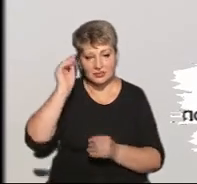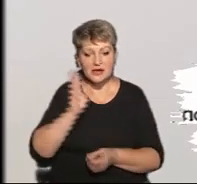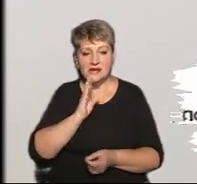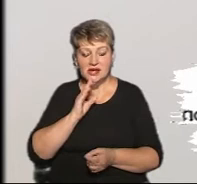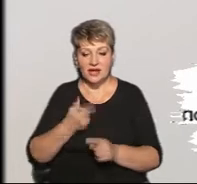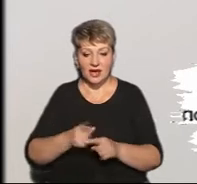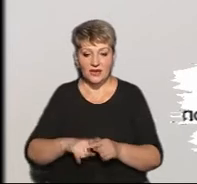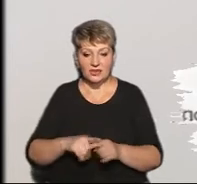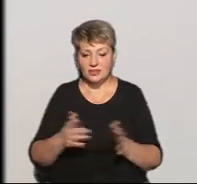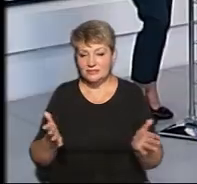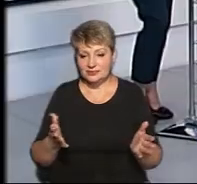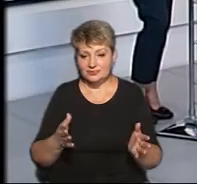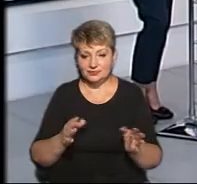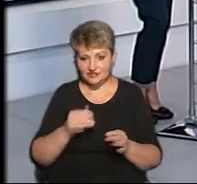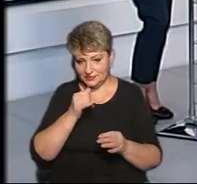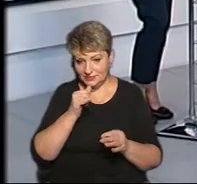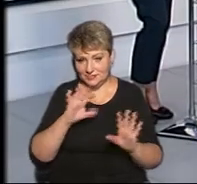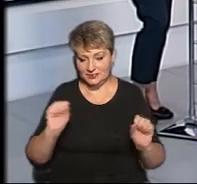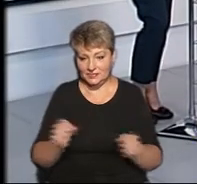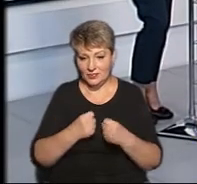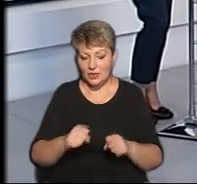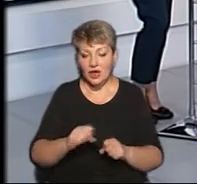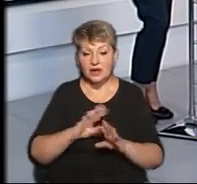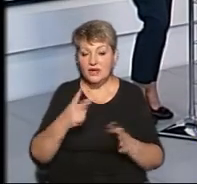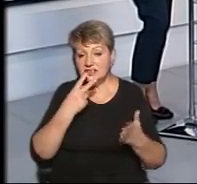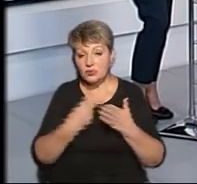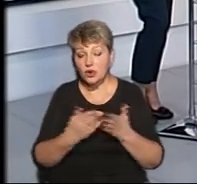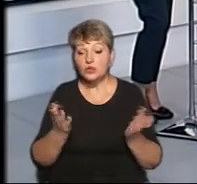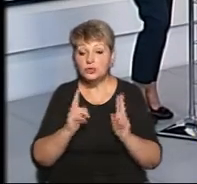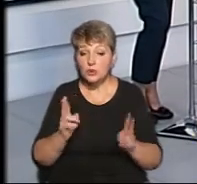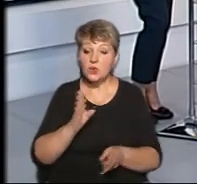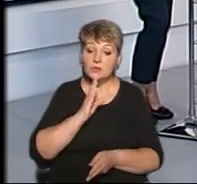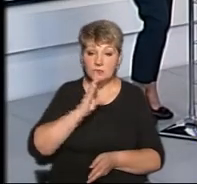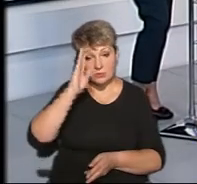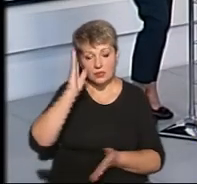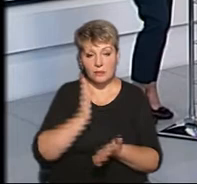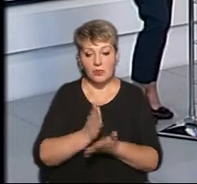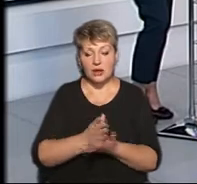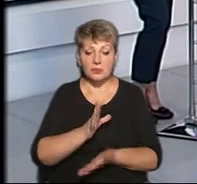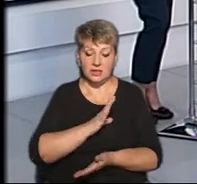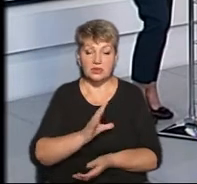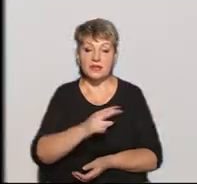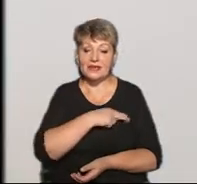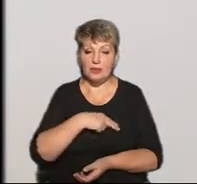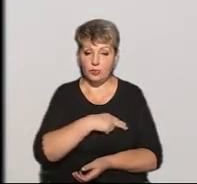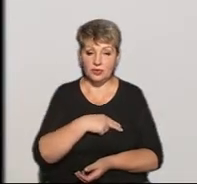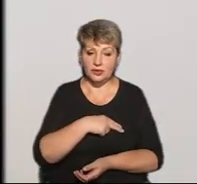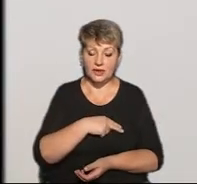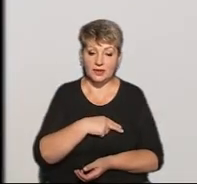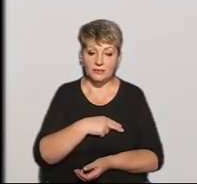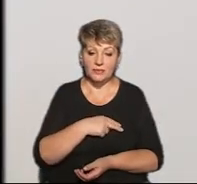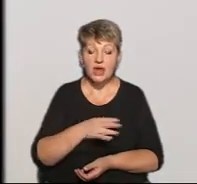дуже натягнуто, тому що незалежно від статі людина має ставати депутатом.